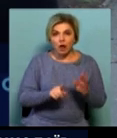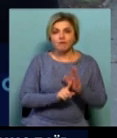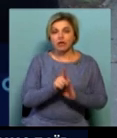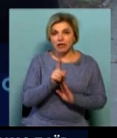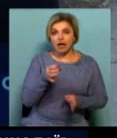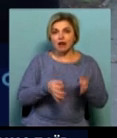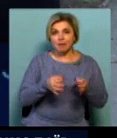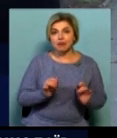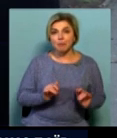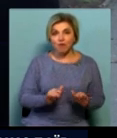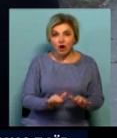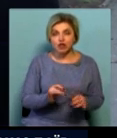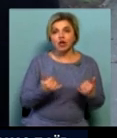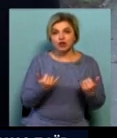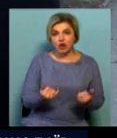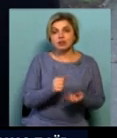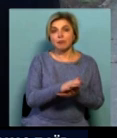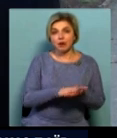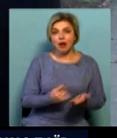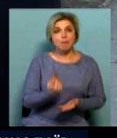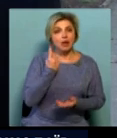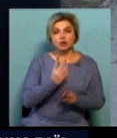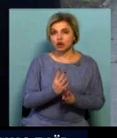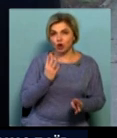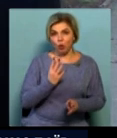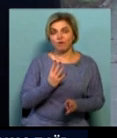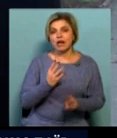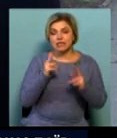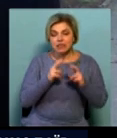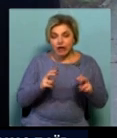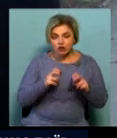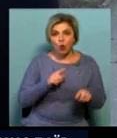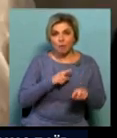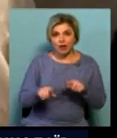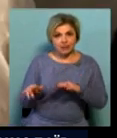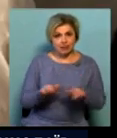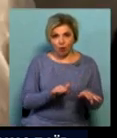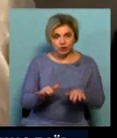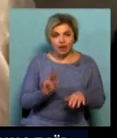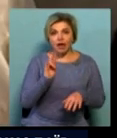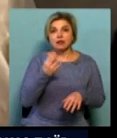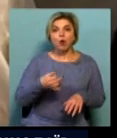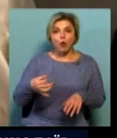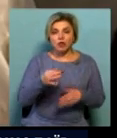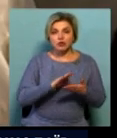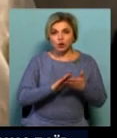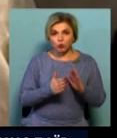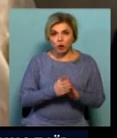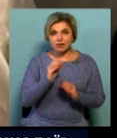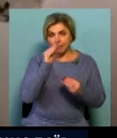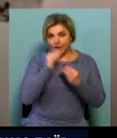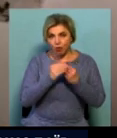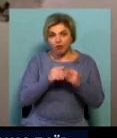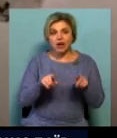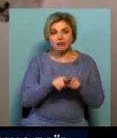кримінальне провадження і наразі тривають першочергові слідчо-оперативні заходи. На Миколаївщині ситуація із